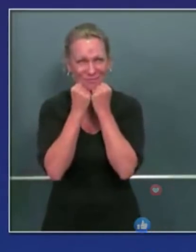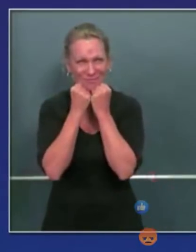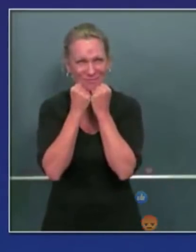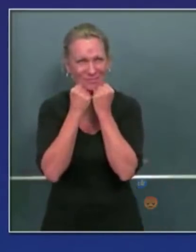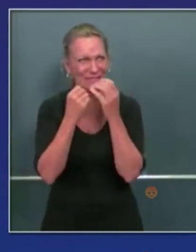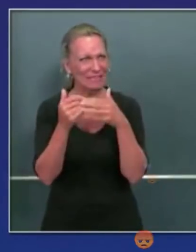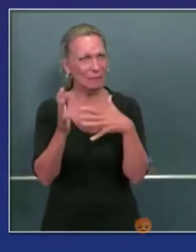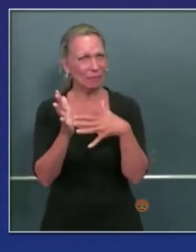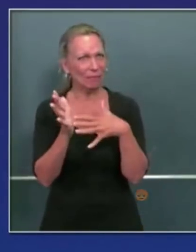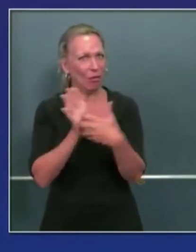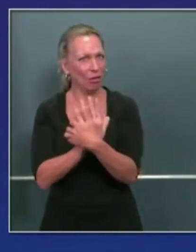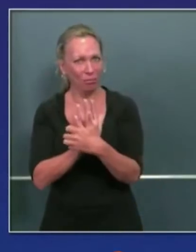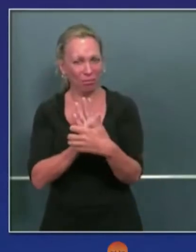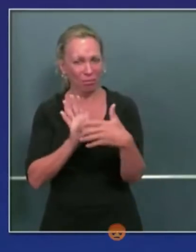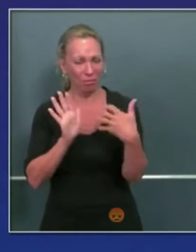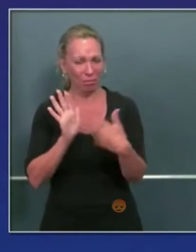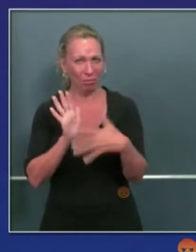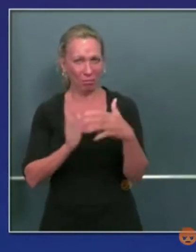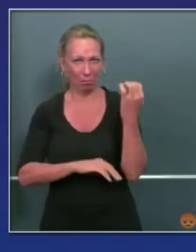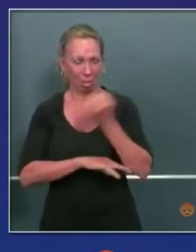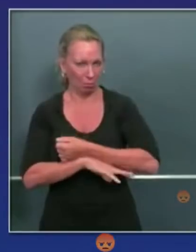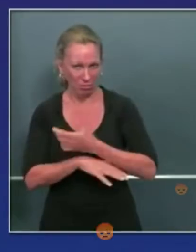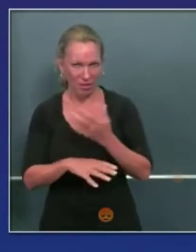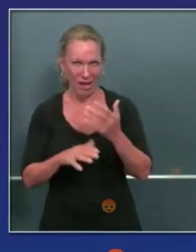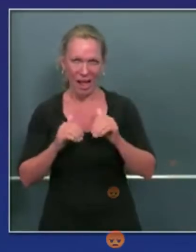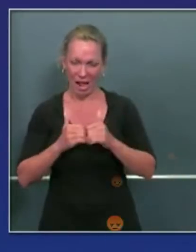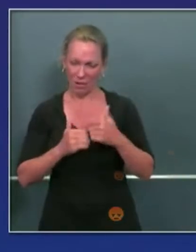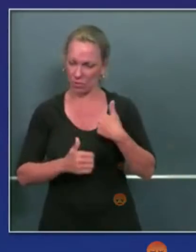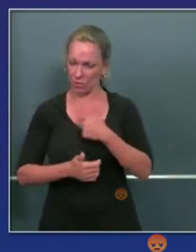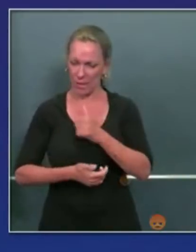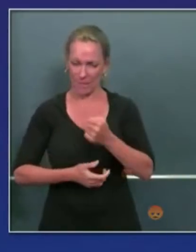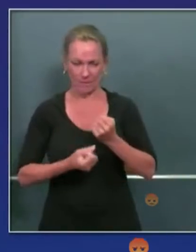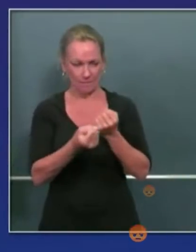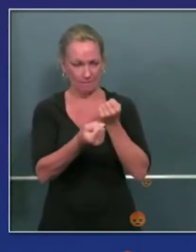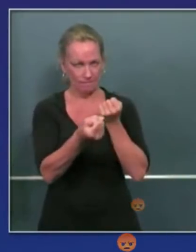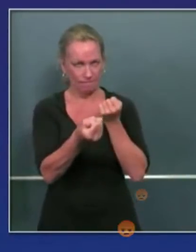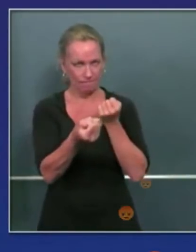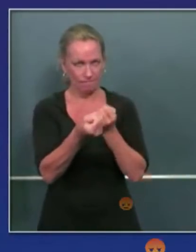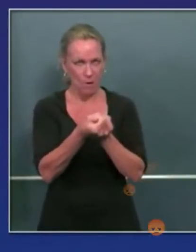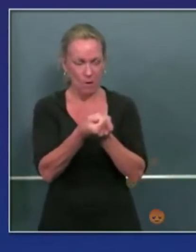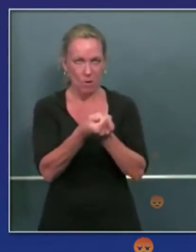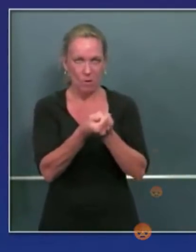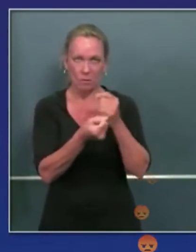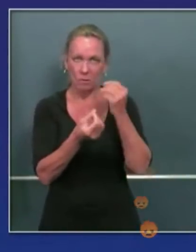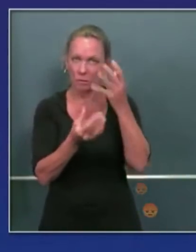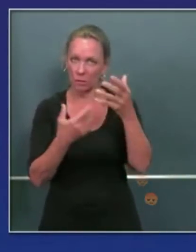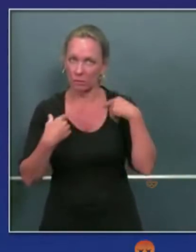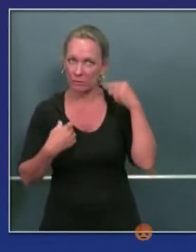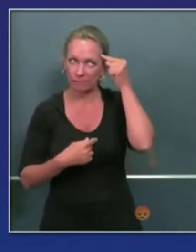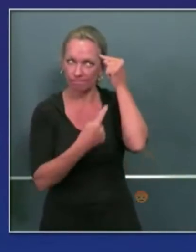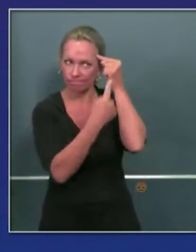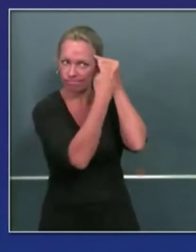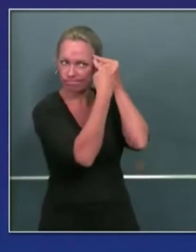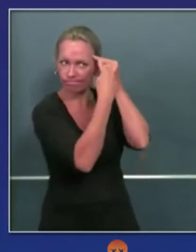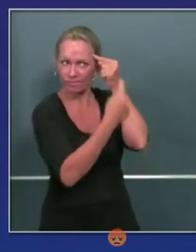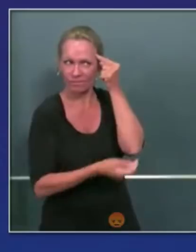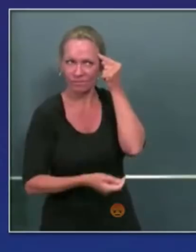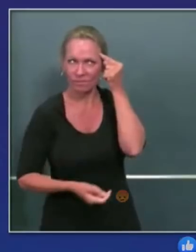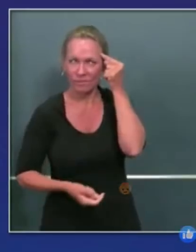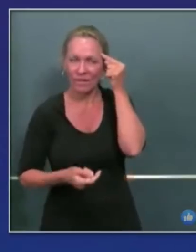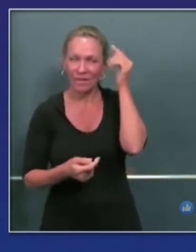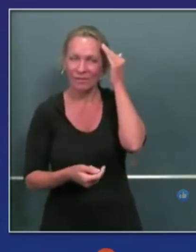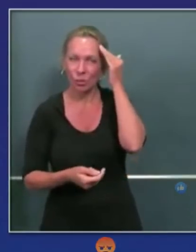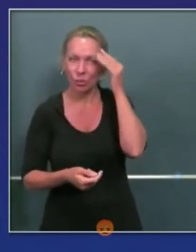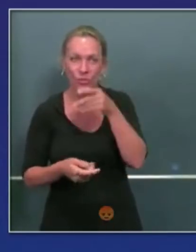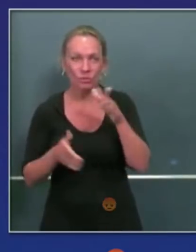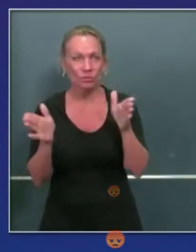point more. We've been so fixated on Nãy giờ thì tôi cũng quan sát ở bên số người khác, thấy cũng có những cái câu hỏi đặt ra